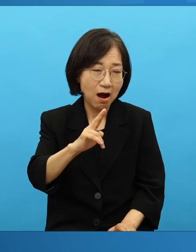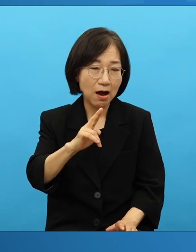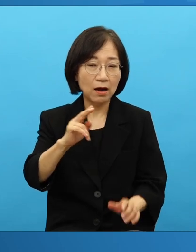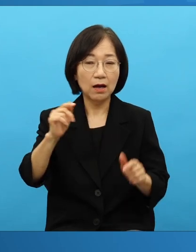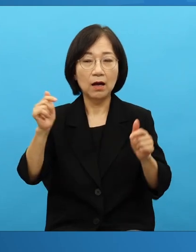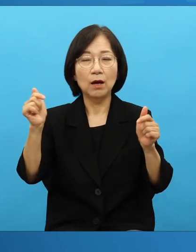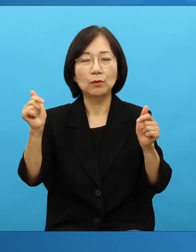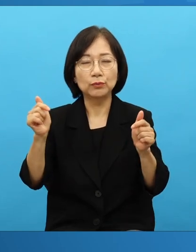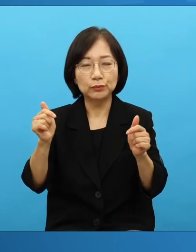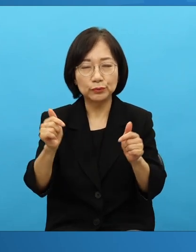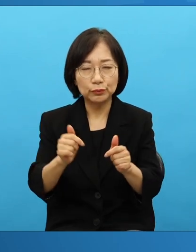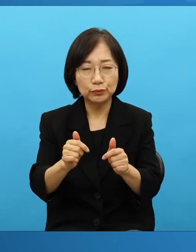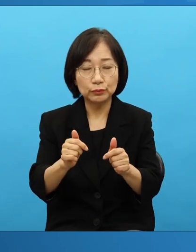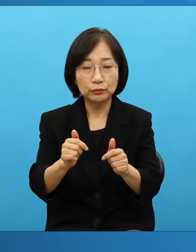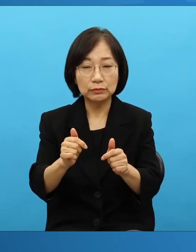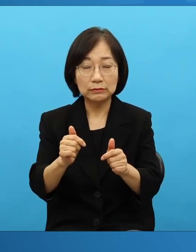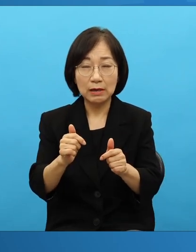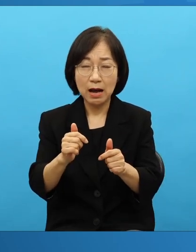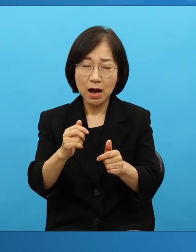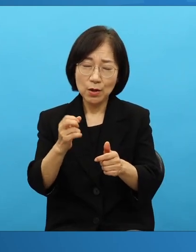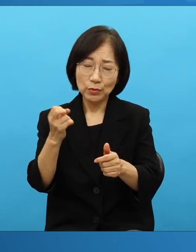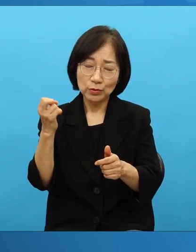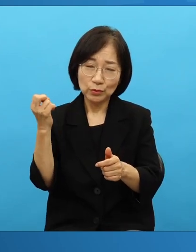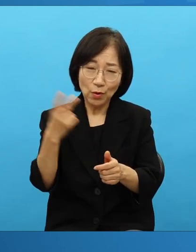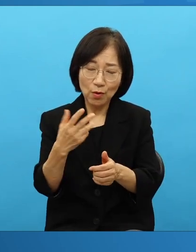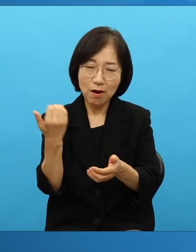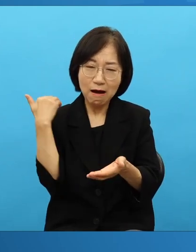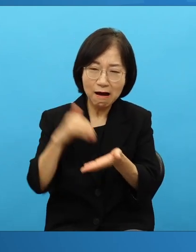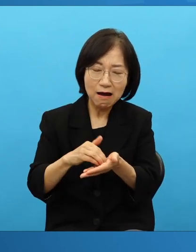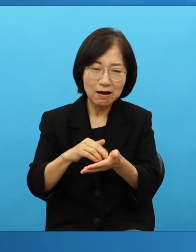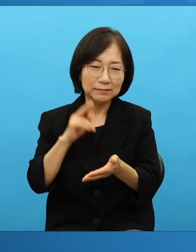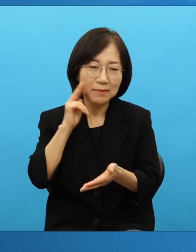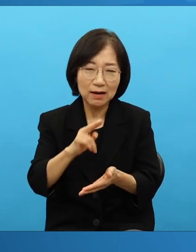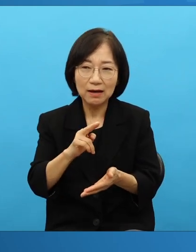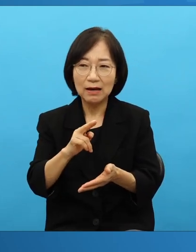이제 포기인 거죠.